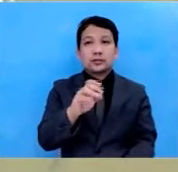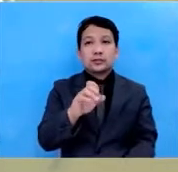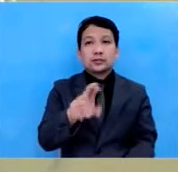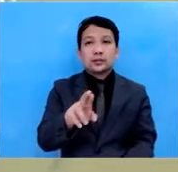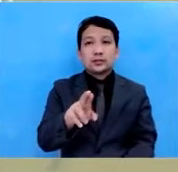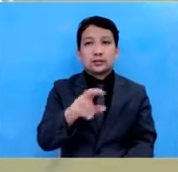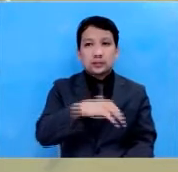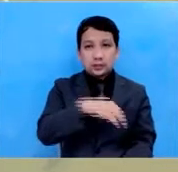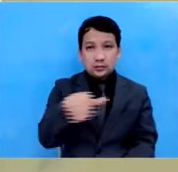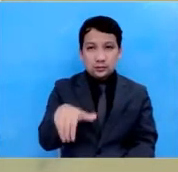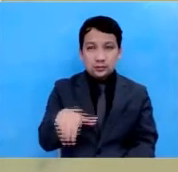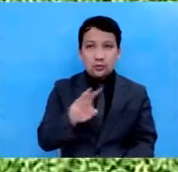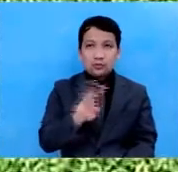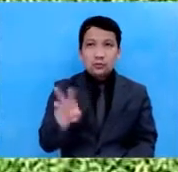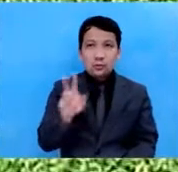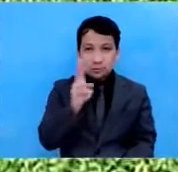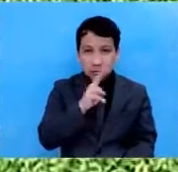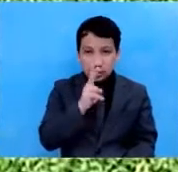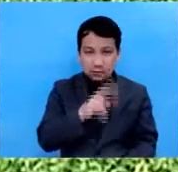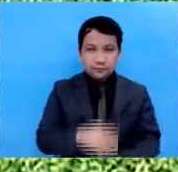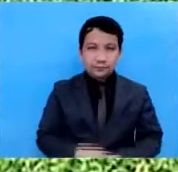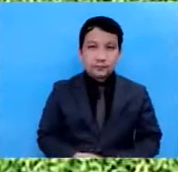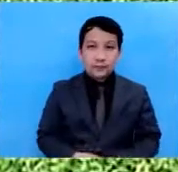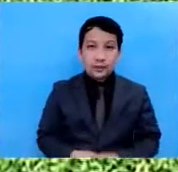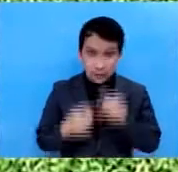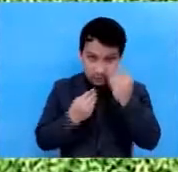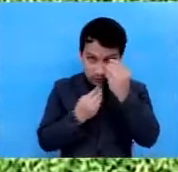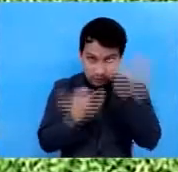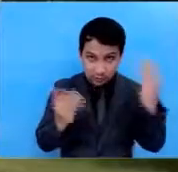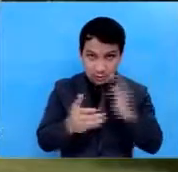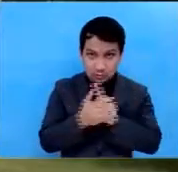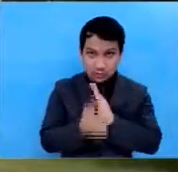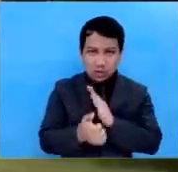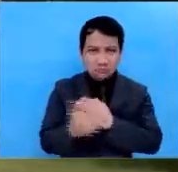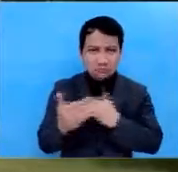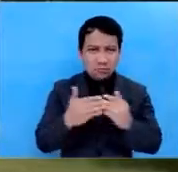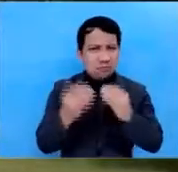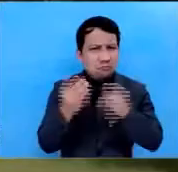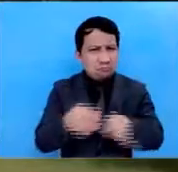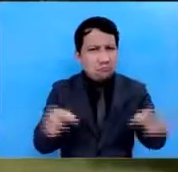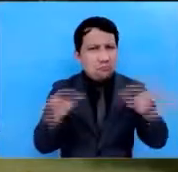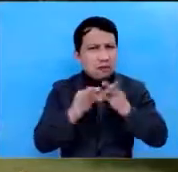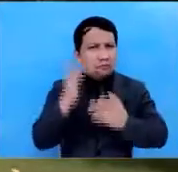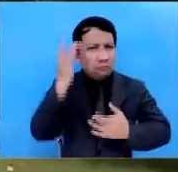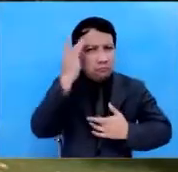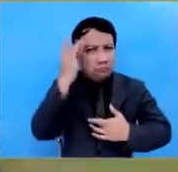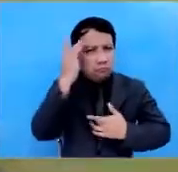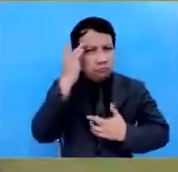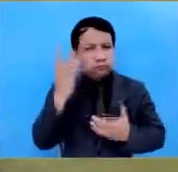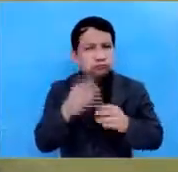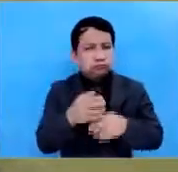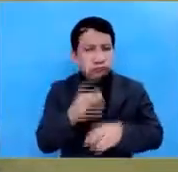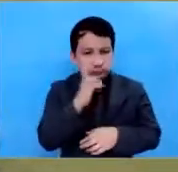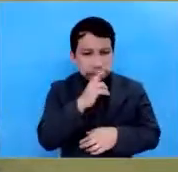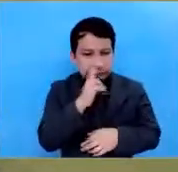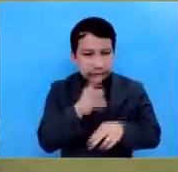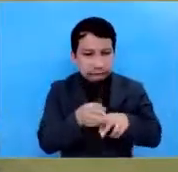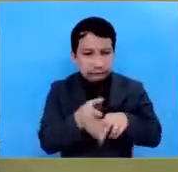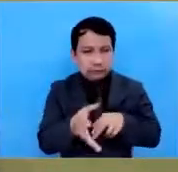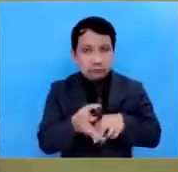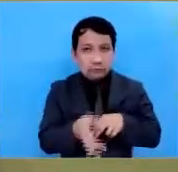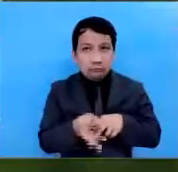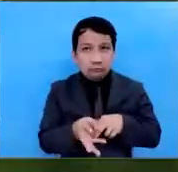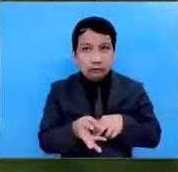Valley at Western Visayas. Sabi ng mga eksperto, karaniwang nakukuha ang sakit sa ihinandagan ibo pang hayop na kontaminado